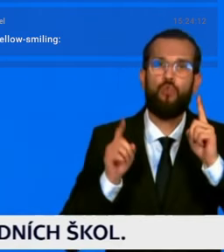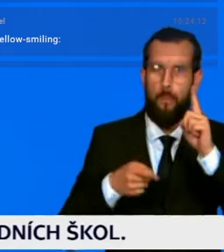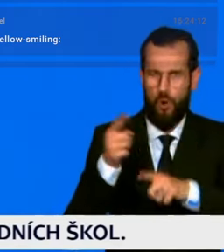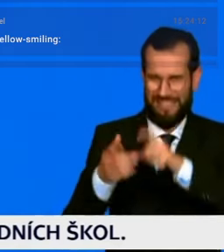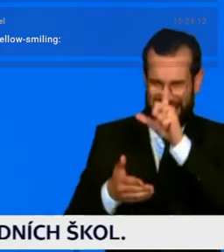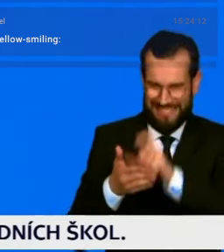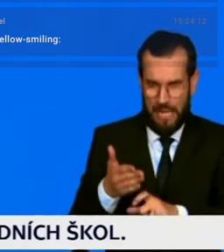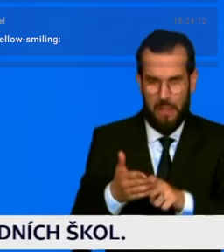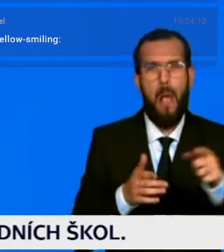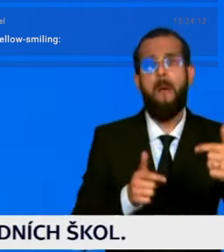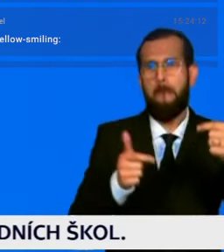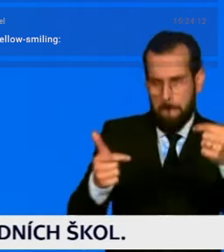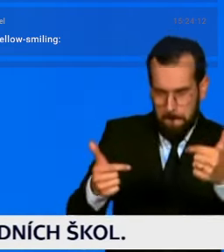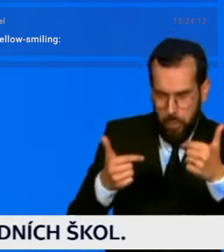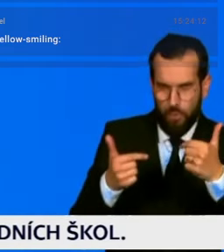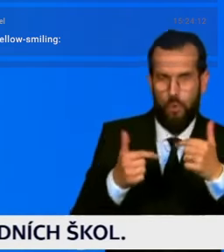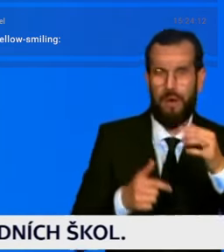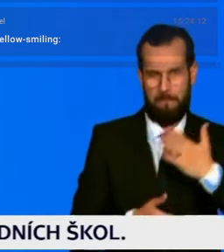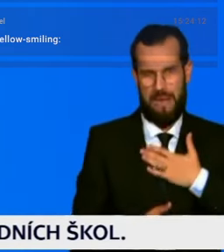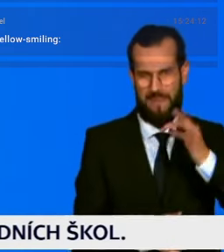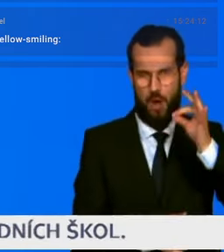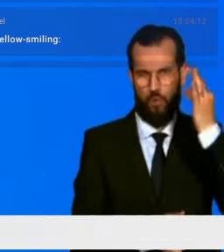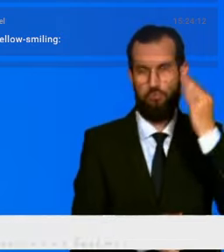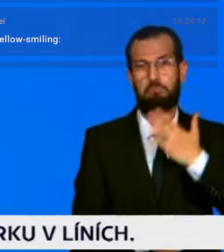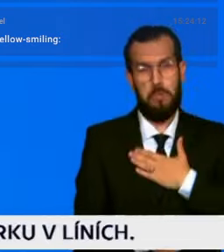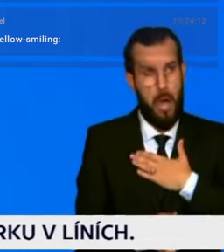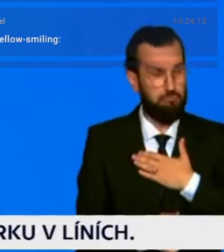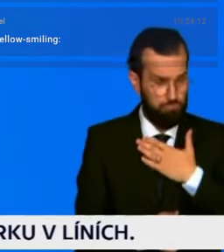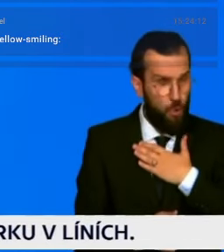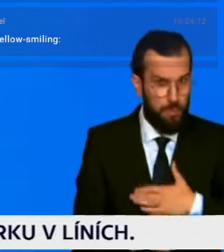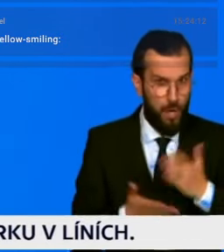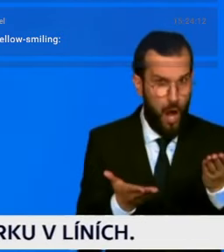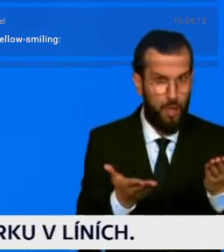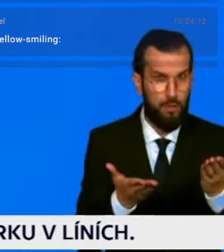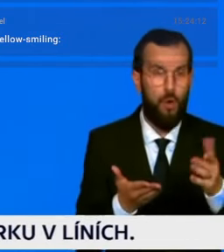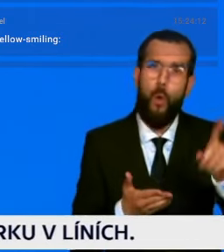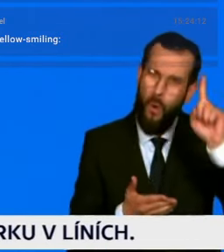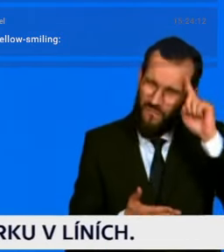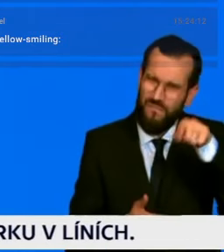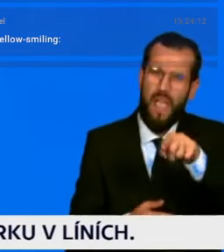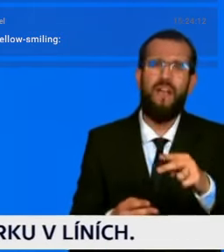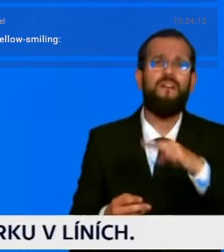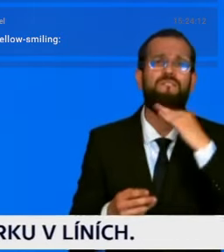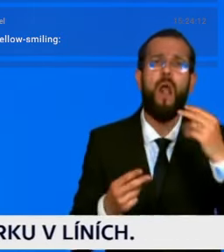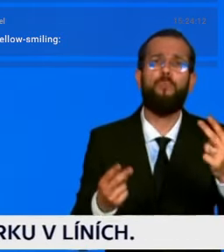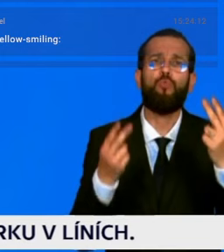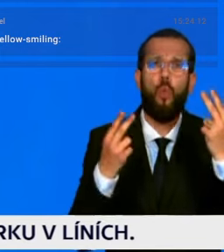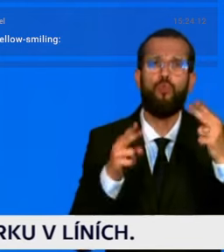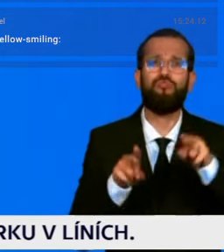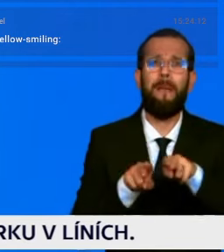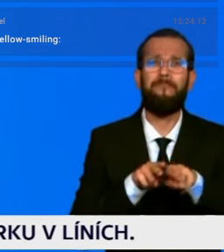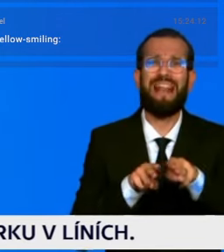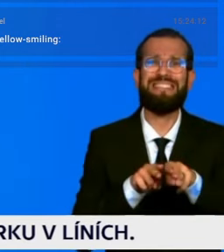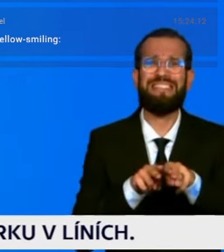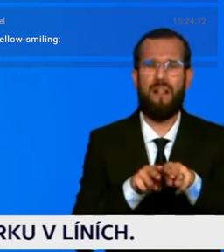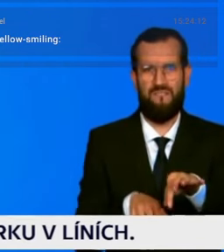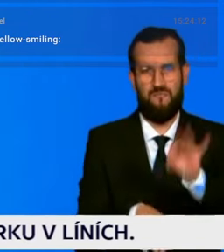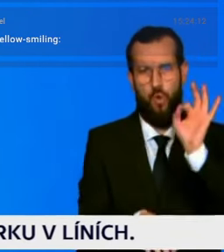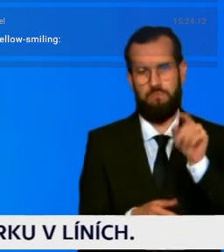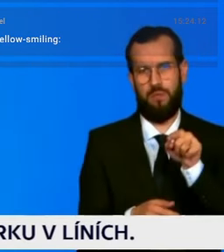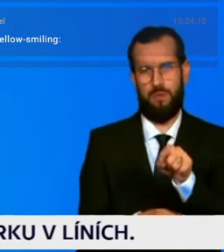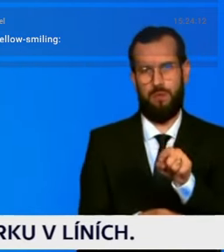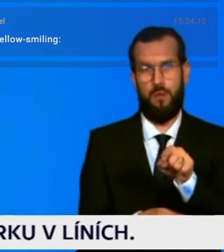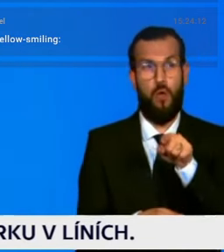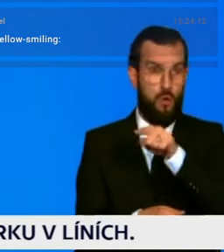to vážim Vážim si to z toho dôvodu lebo eh myslím že aj oni si uvedomujú že o čo ide v týchto prezidentských voľbách a teda vedia veľmi dobre že